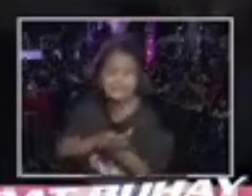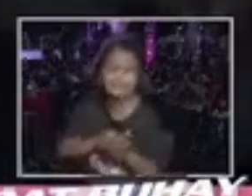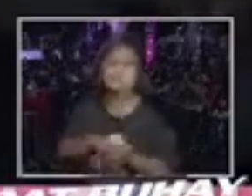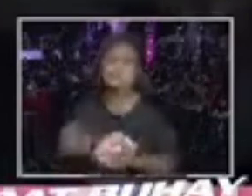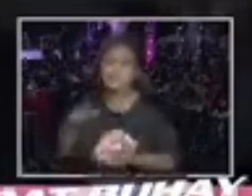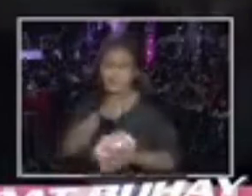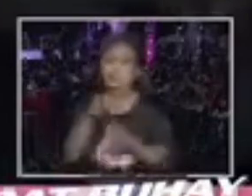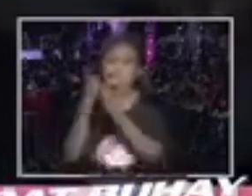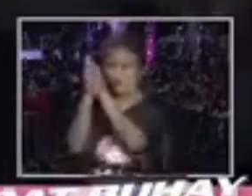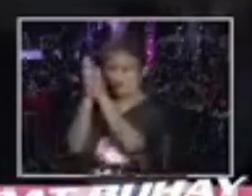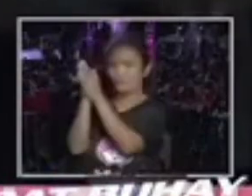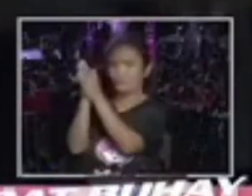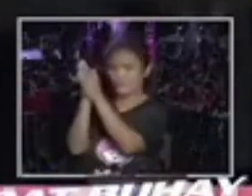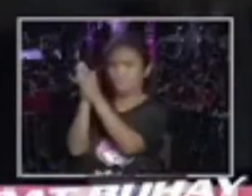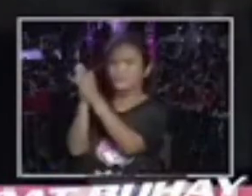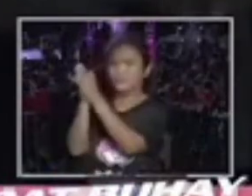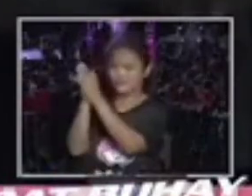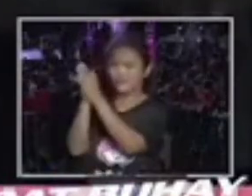manalangin.